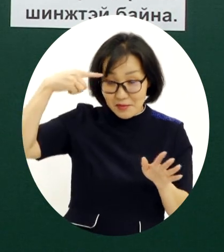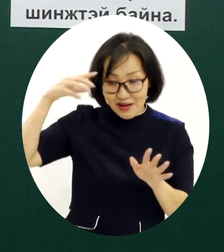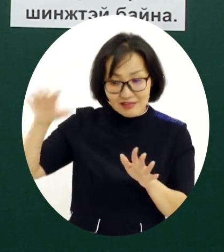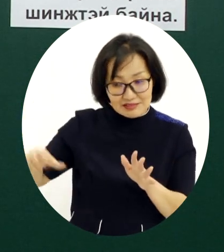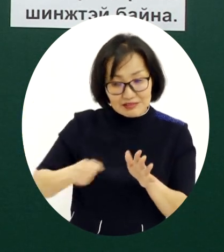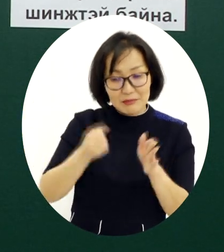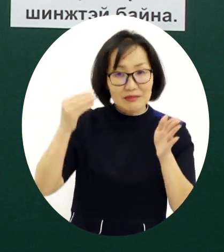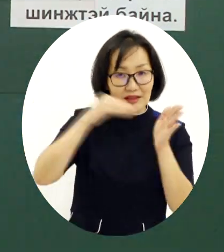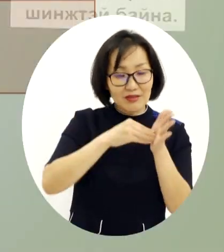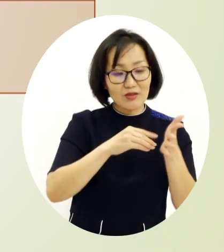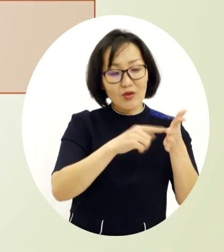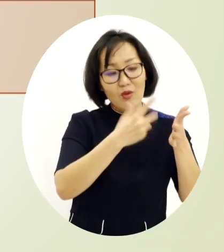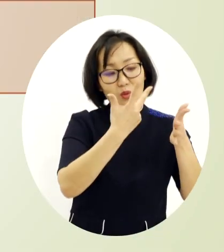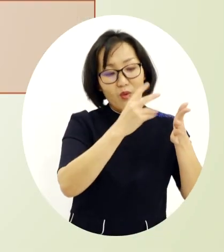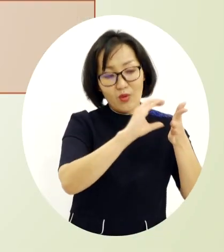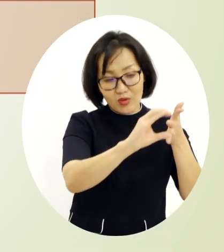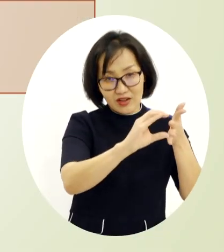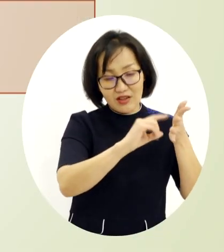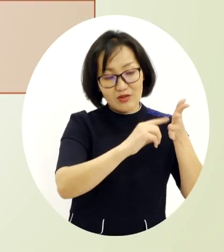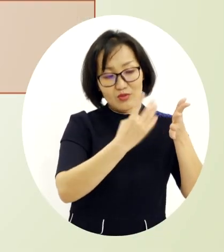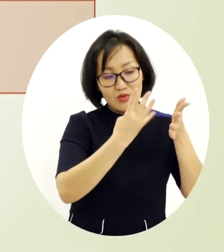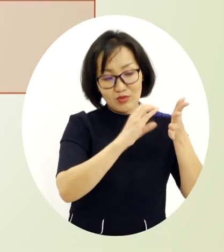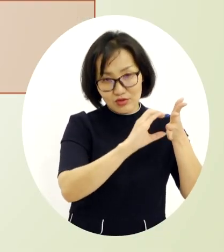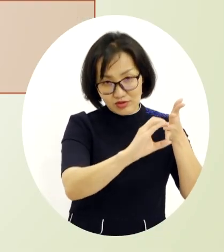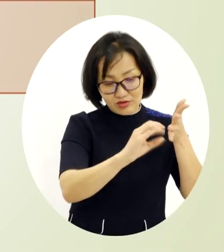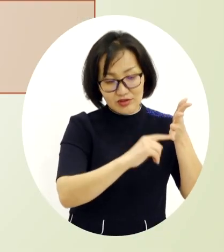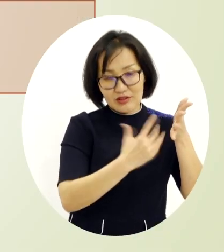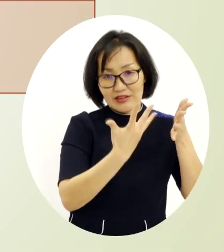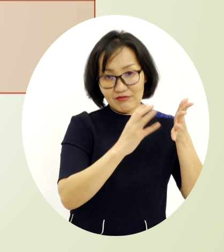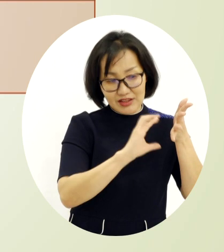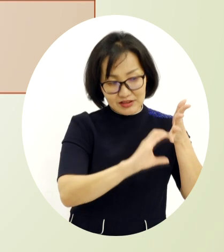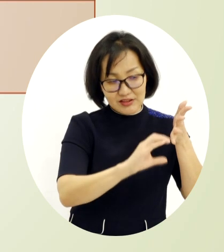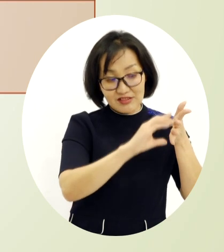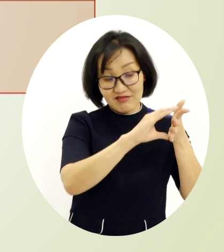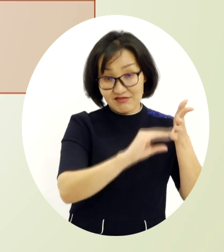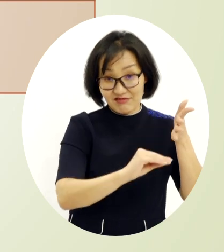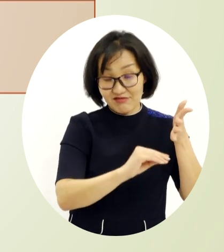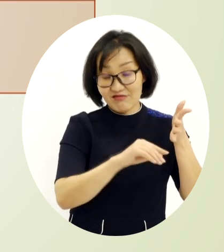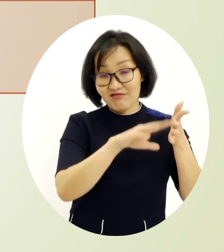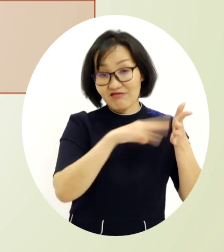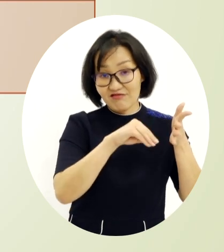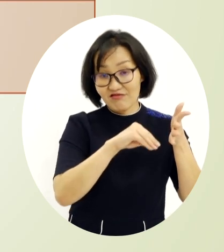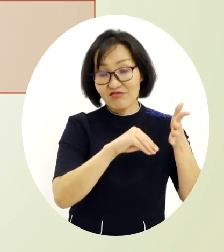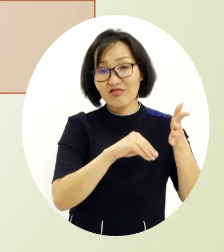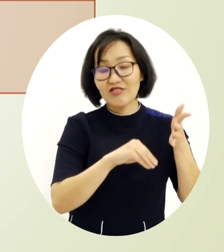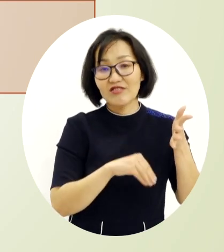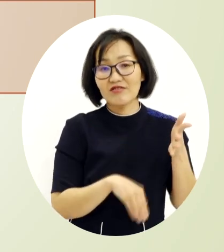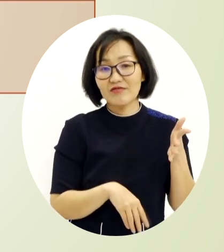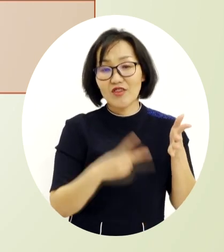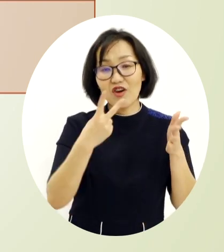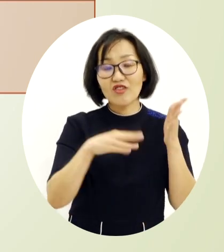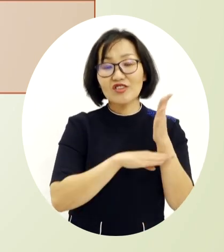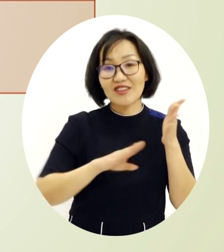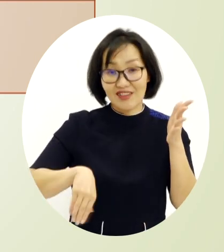санаад та бүхэн 3-р хэсэг буюу тэнгэр муухаар чиглэснэ, 4-р хэсэг буюу шуурганаар, 5-р